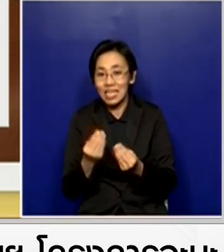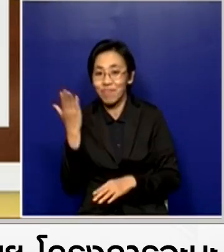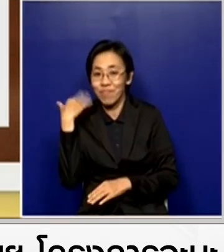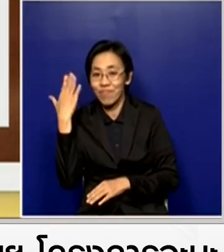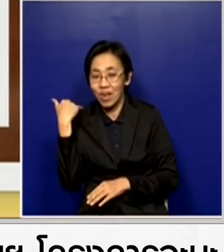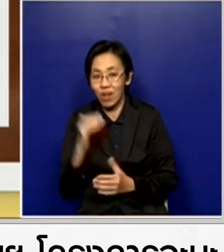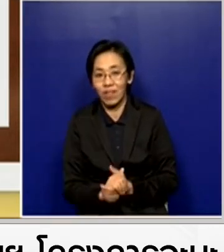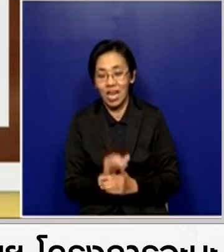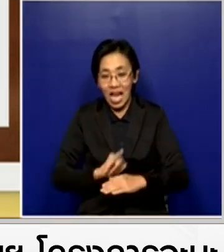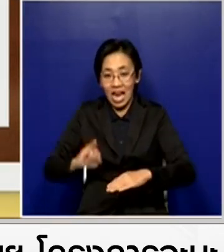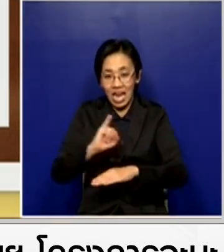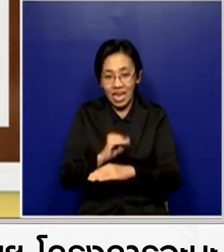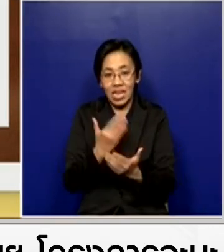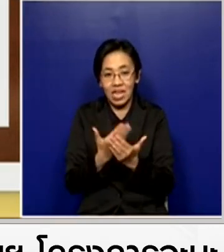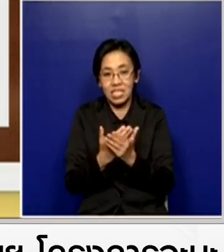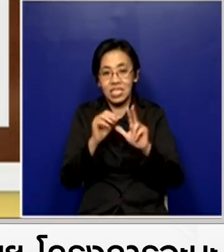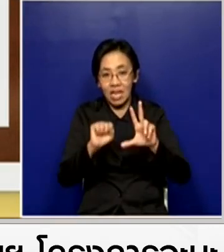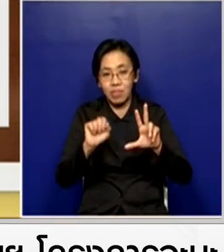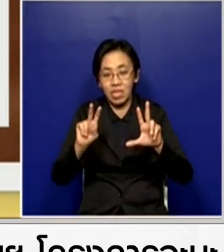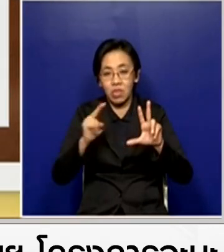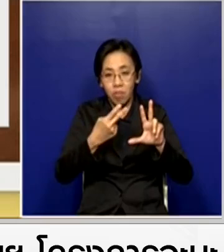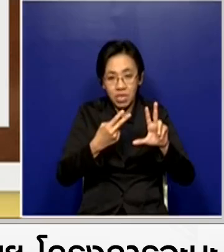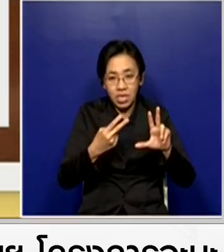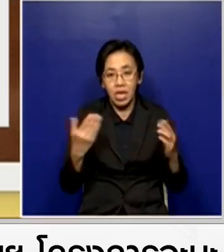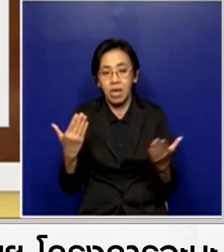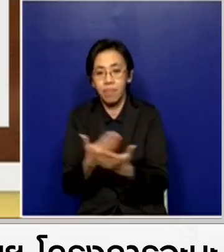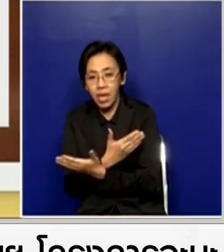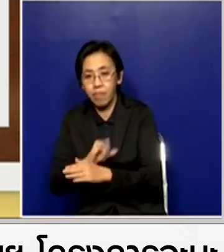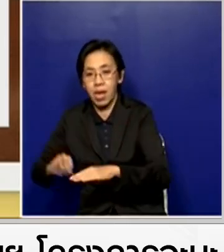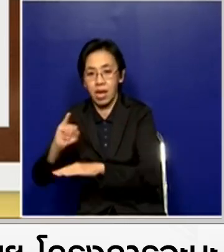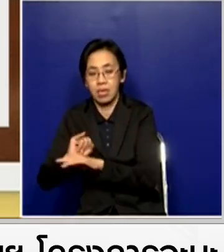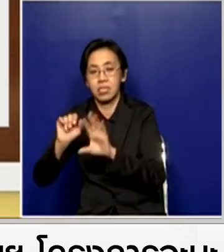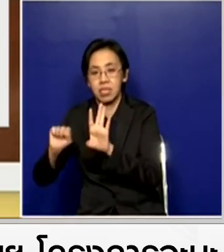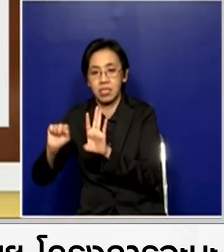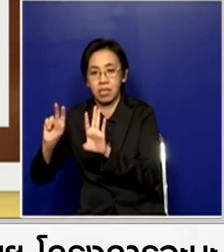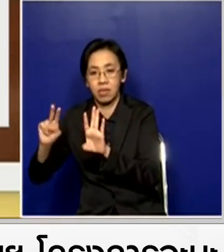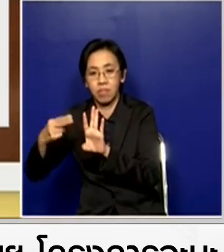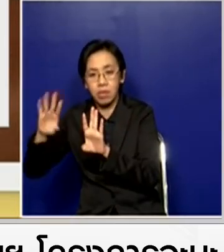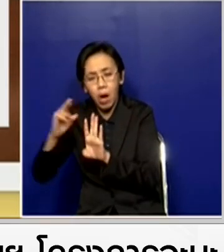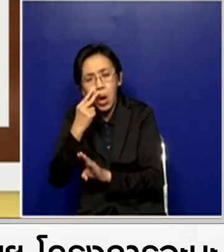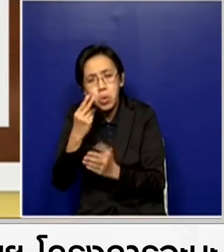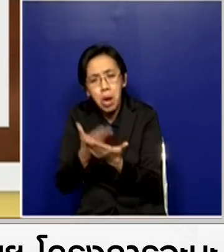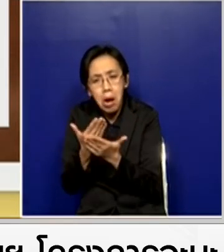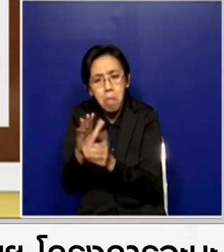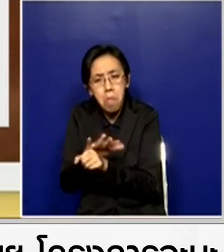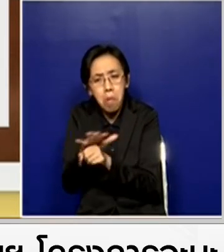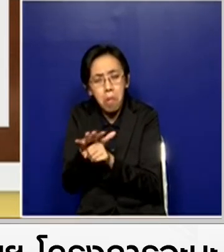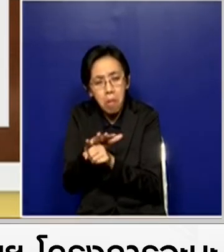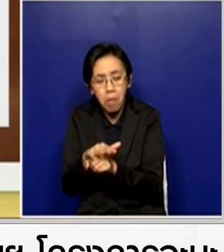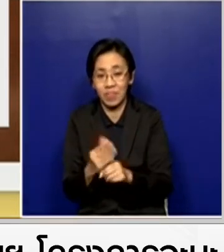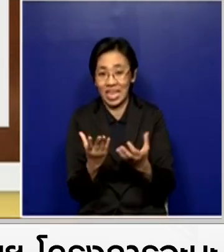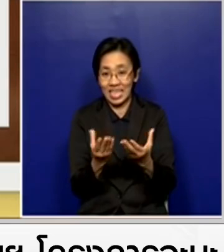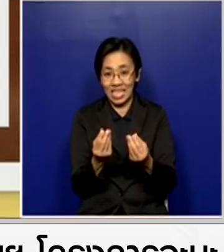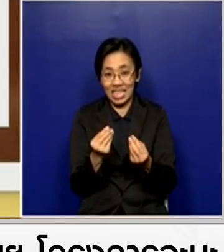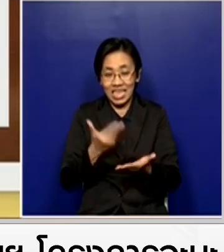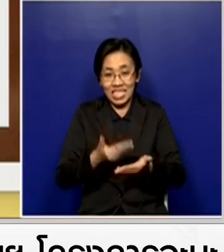ย ไร้ละ 320,าท เป็น 430,000าทดูกเหไม่เยอะ แต่ถ้าเราเอาแลงที่ดนที่